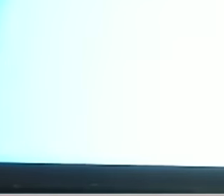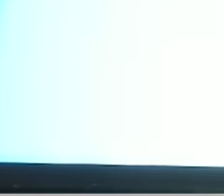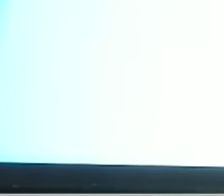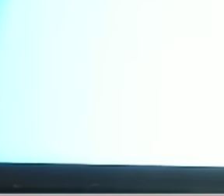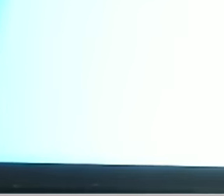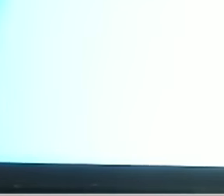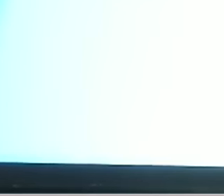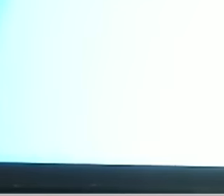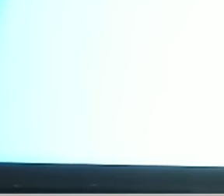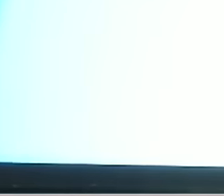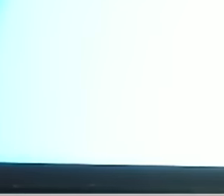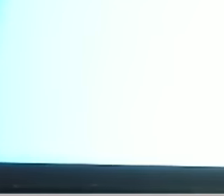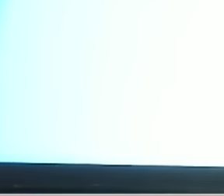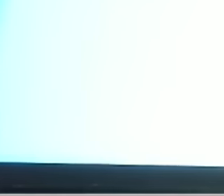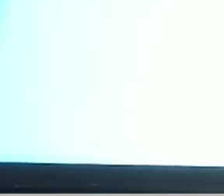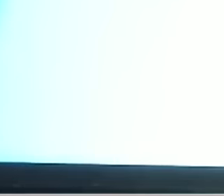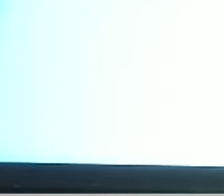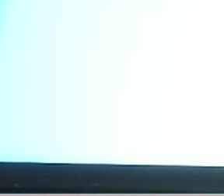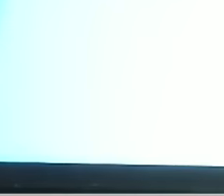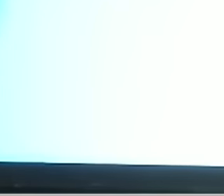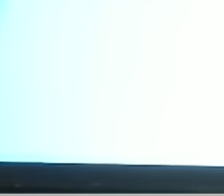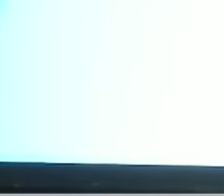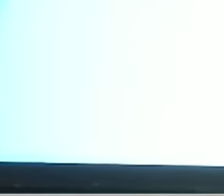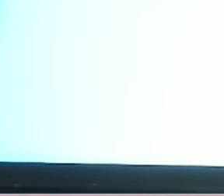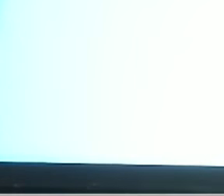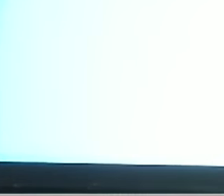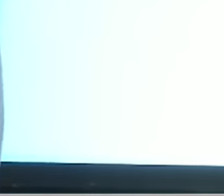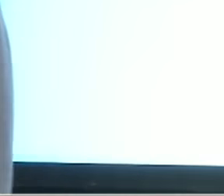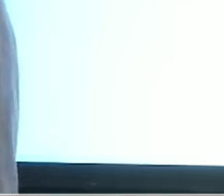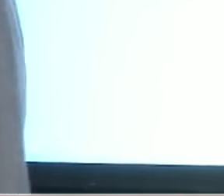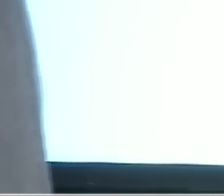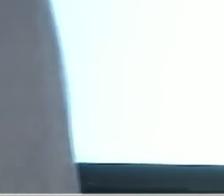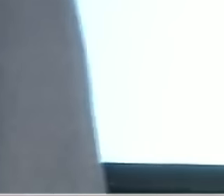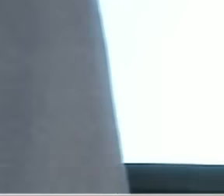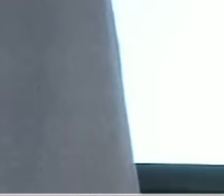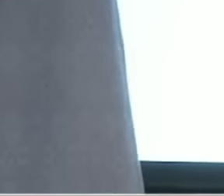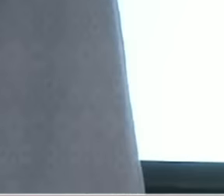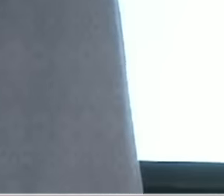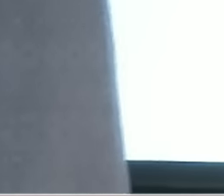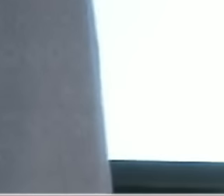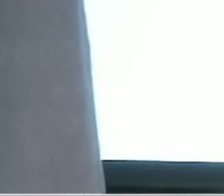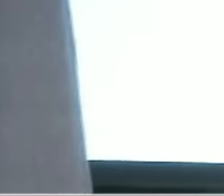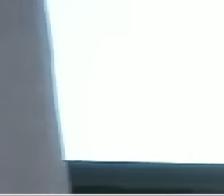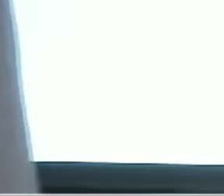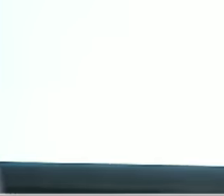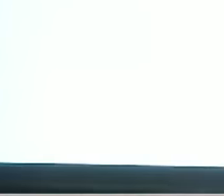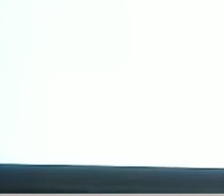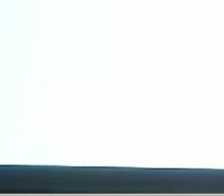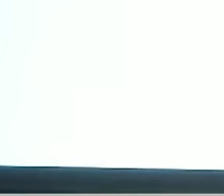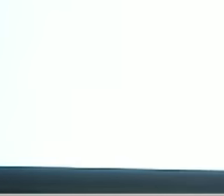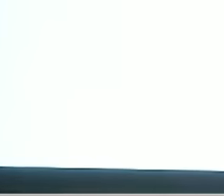pengen kampanye tetap damai. Mungkin kita minta dari ketiga dulu ya, mungkin siapa yang mewakili, Mbak Rahel. Oke, kampanye